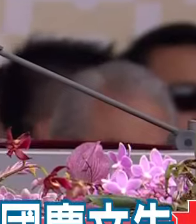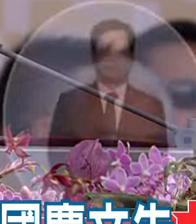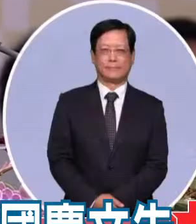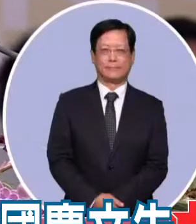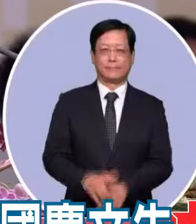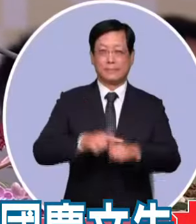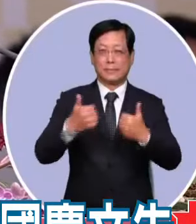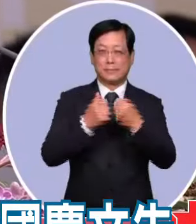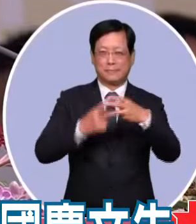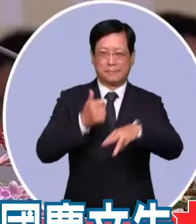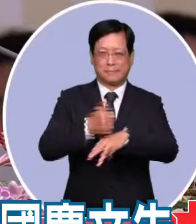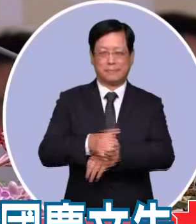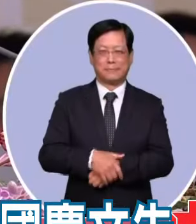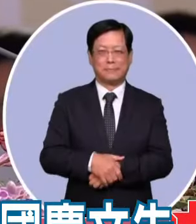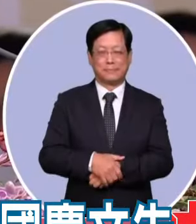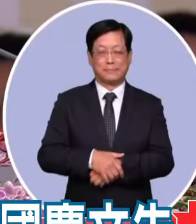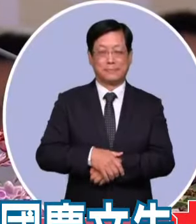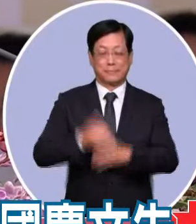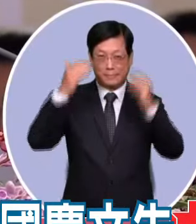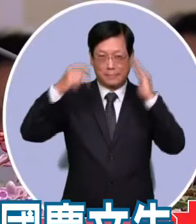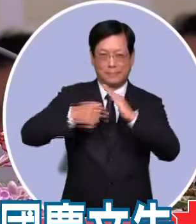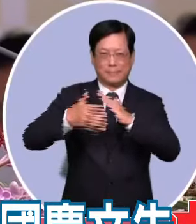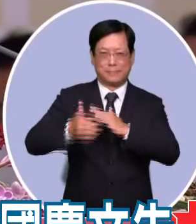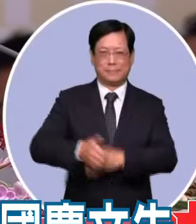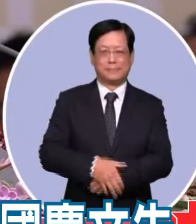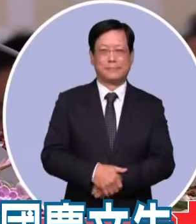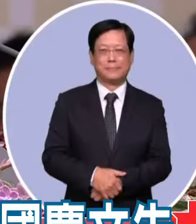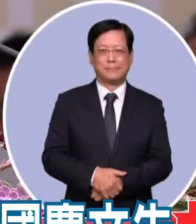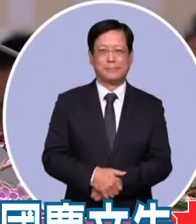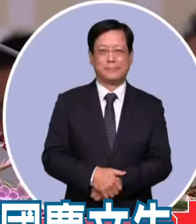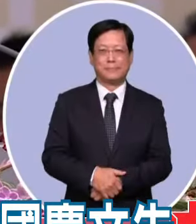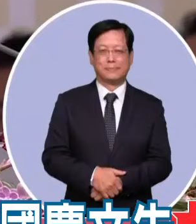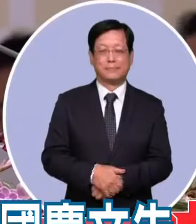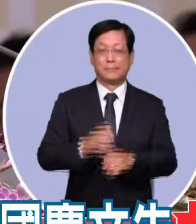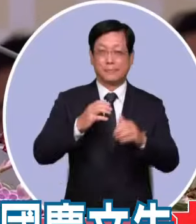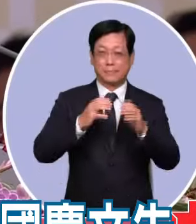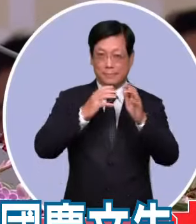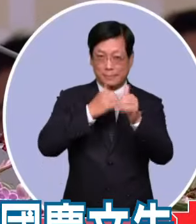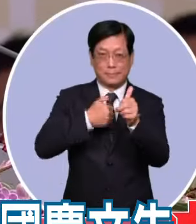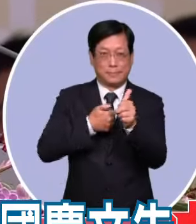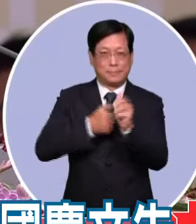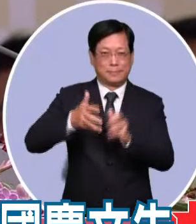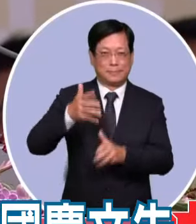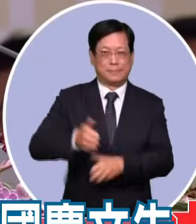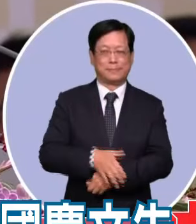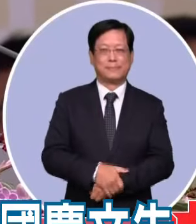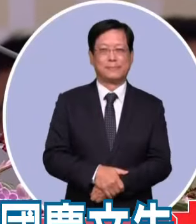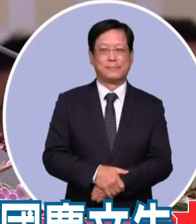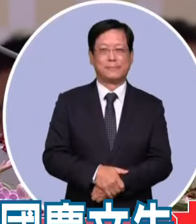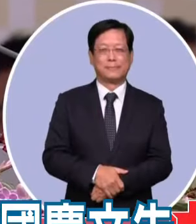大会主席韩国瑜院长、萧美琴副总统、